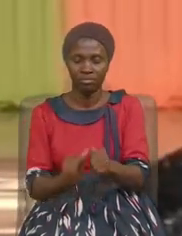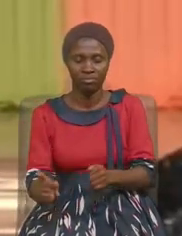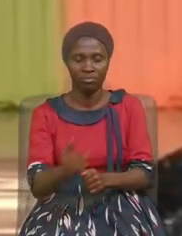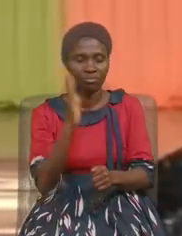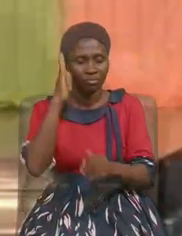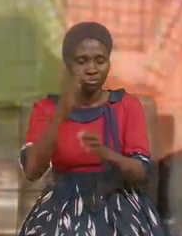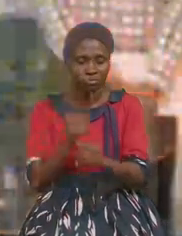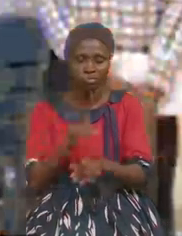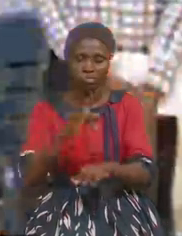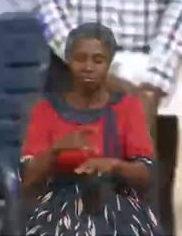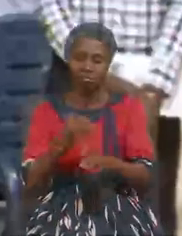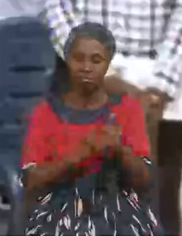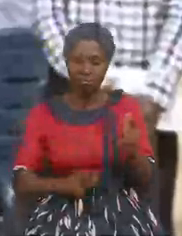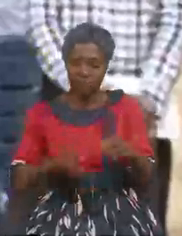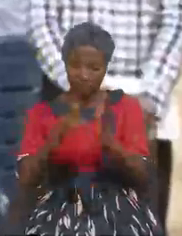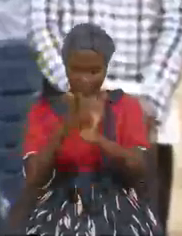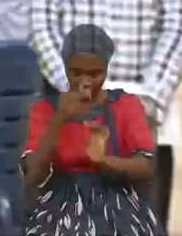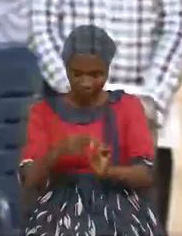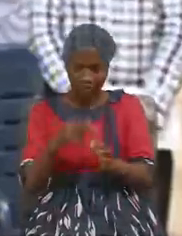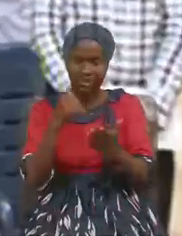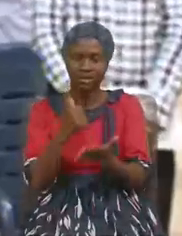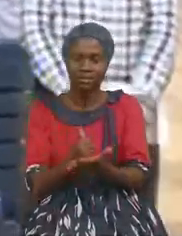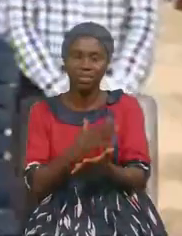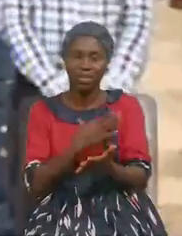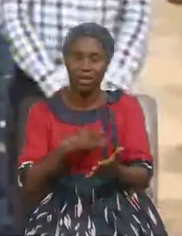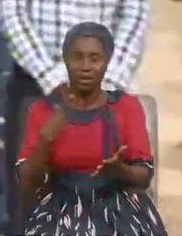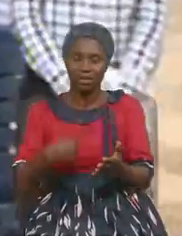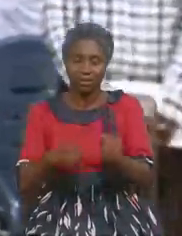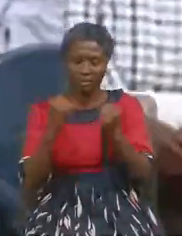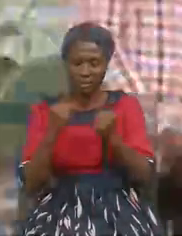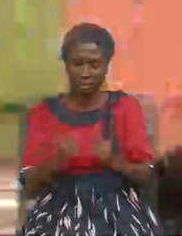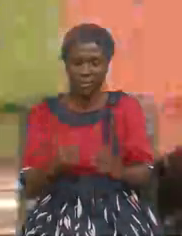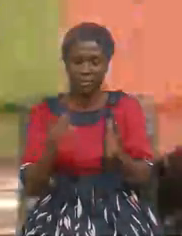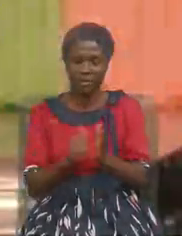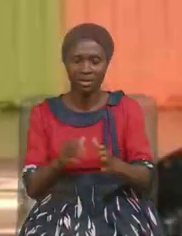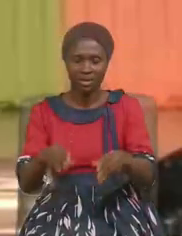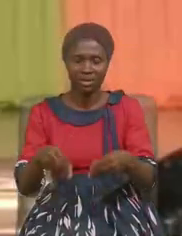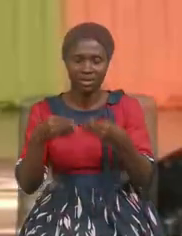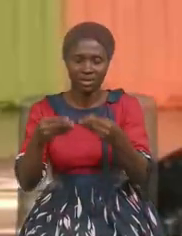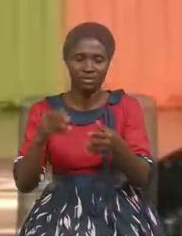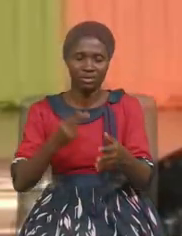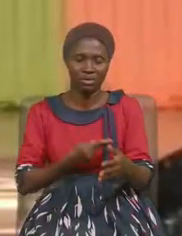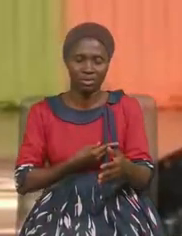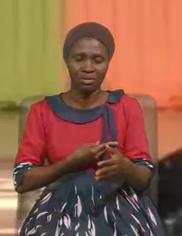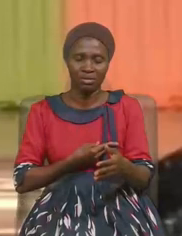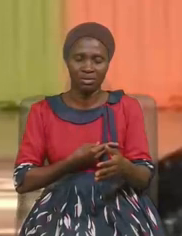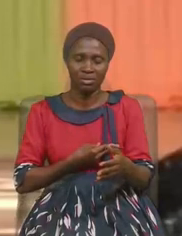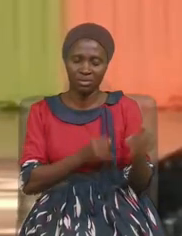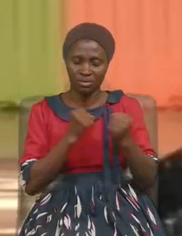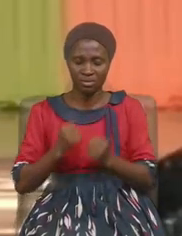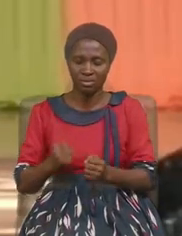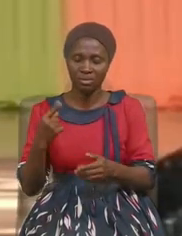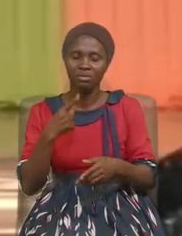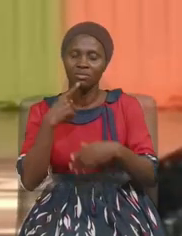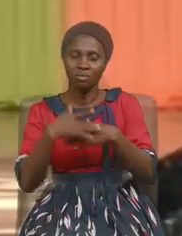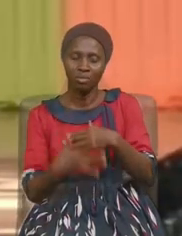de Jésus. Et la puissance qui nous donne la force, le sang qui nous garde